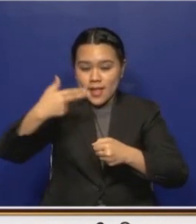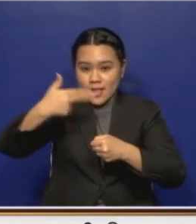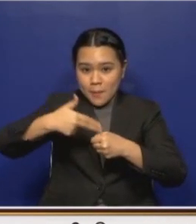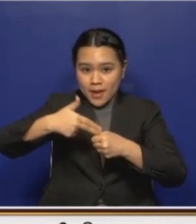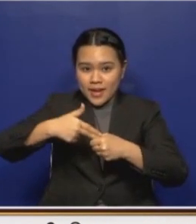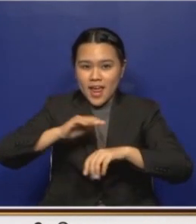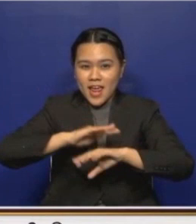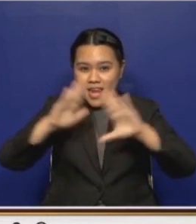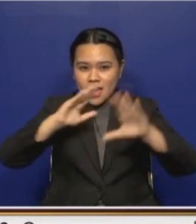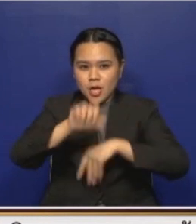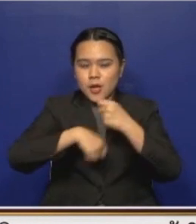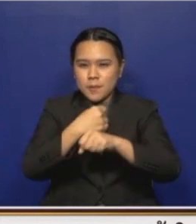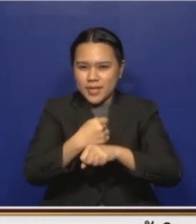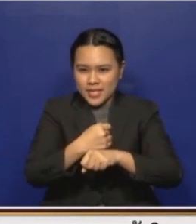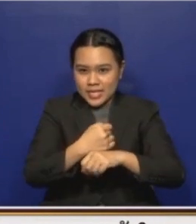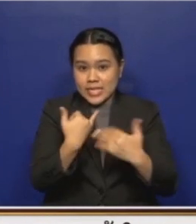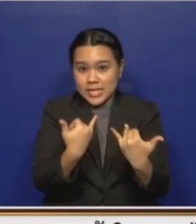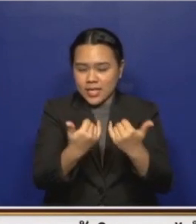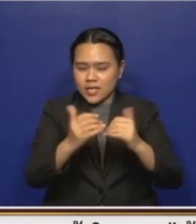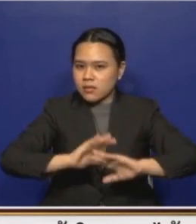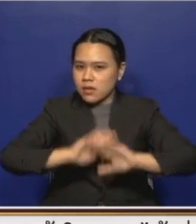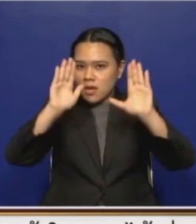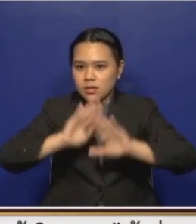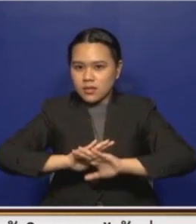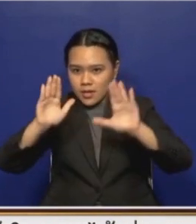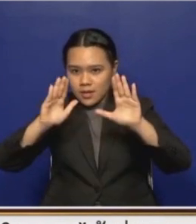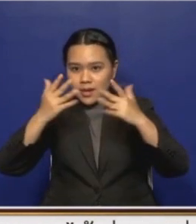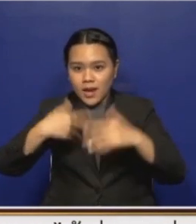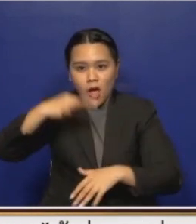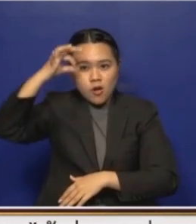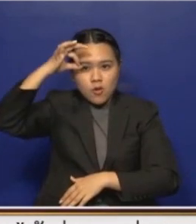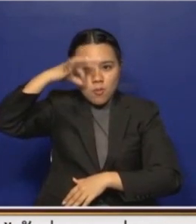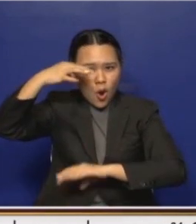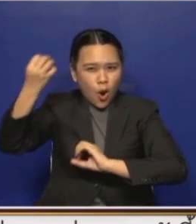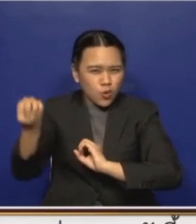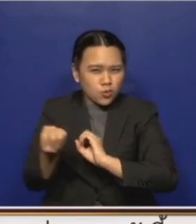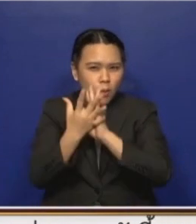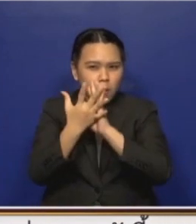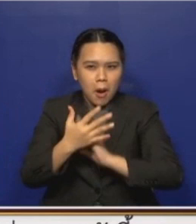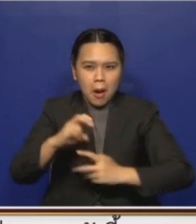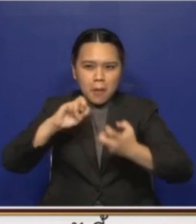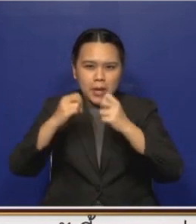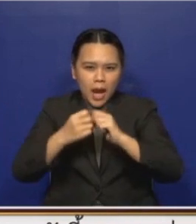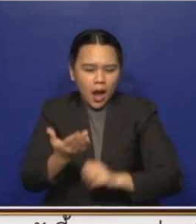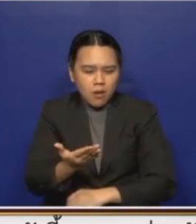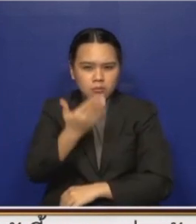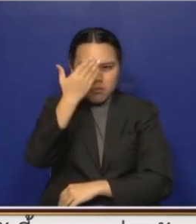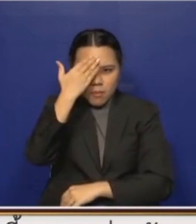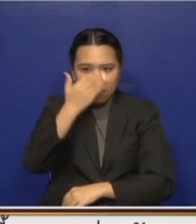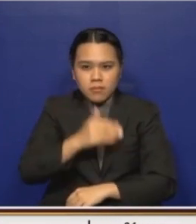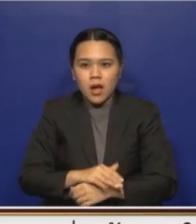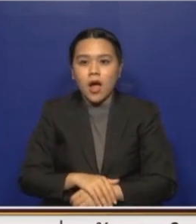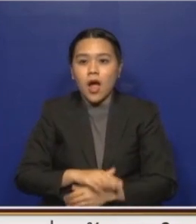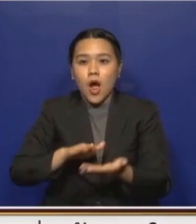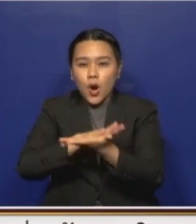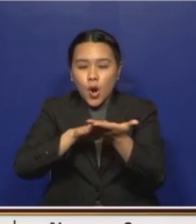งฮะรถยนต์เครื่องสันดาปซึ่งใช้น้ำมันเบนซินกับดีเซลเขาจะเลิกกันตั้งแต่ปีนี้ทยอยเลิกแล้วฮะอันที่สองนะฮะ